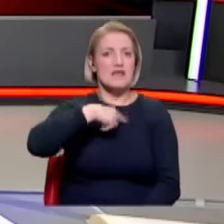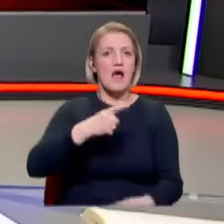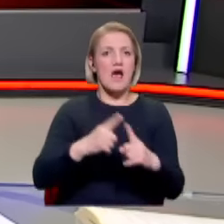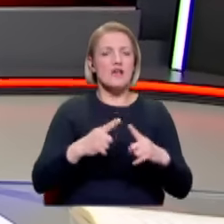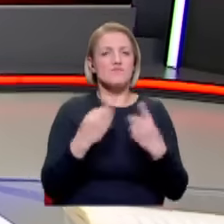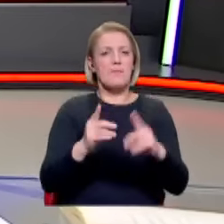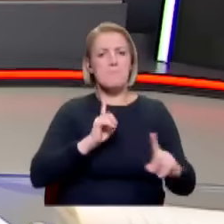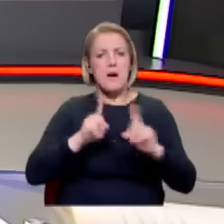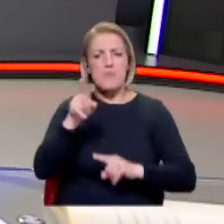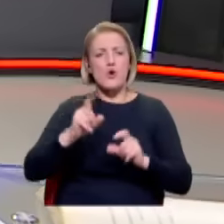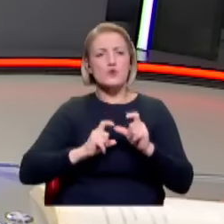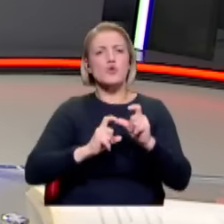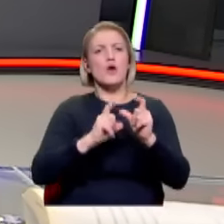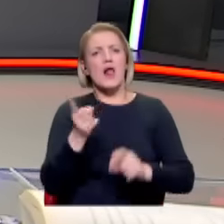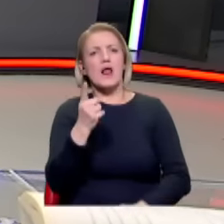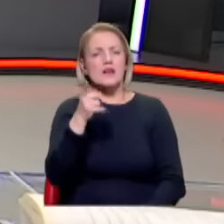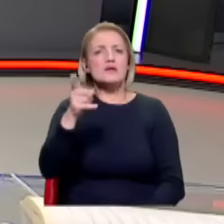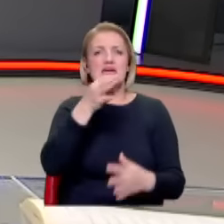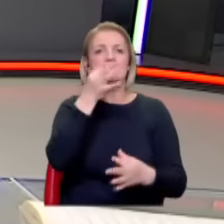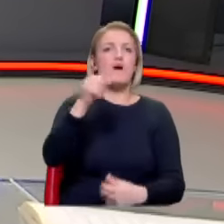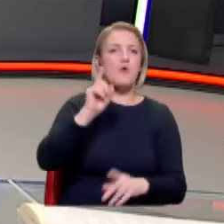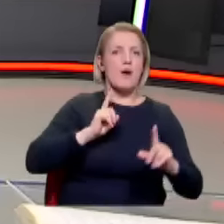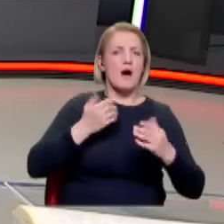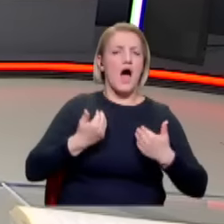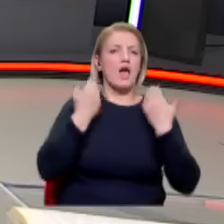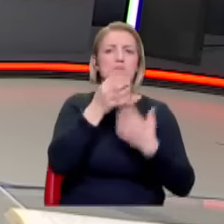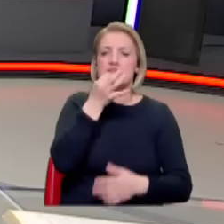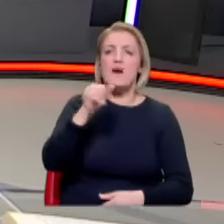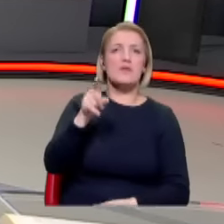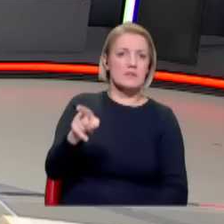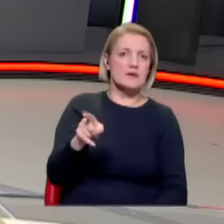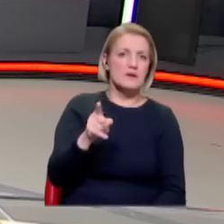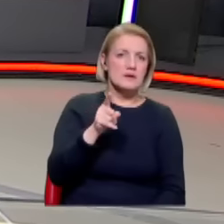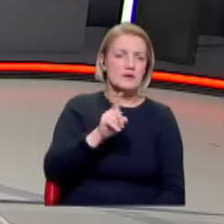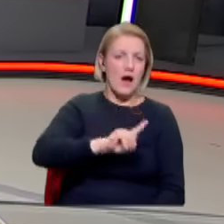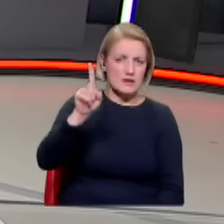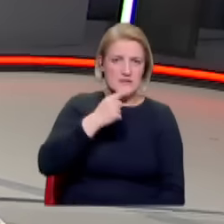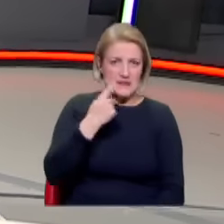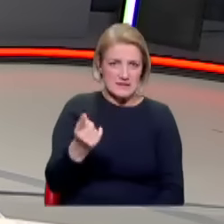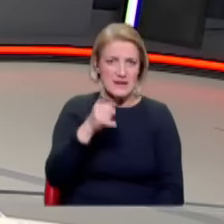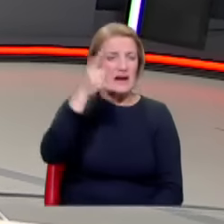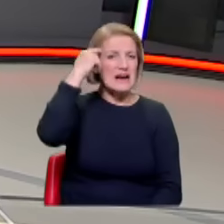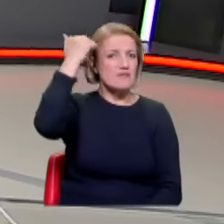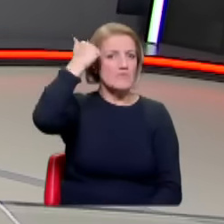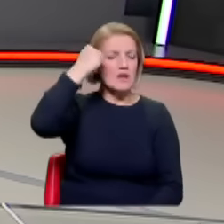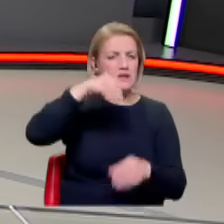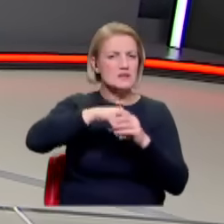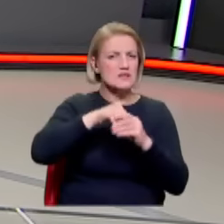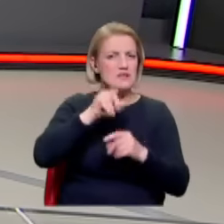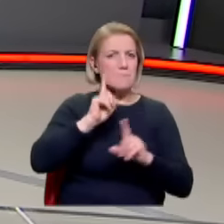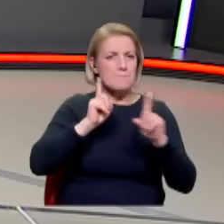Belki mahkemede o soru sorulmuyor. İşte sordurtmuyorlar. Ama siz kafanızda o